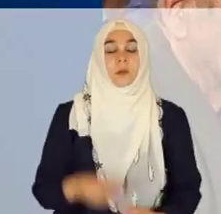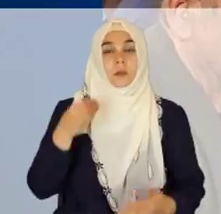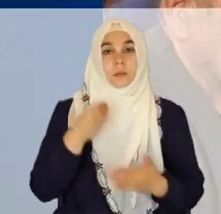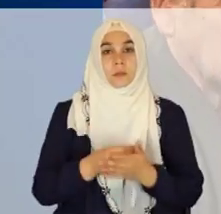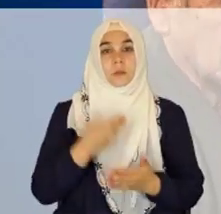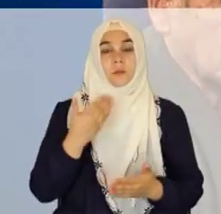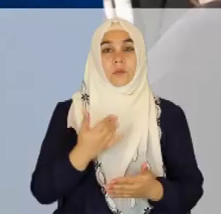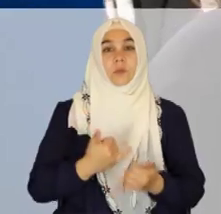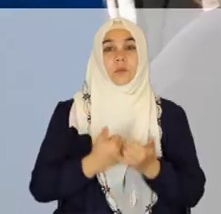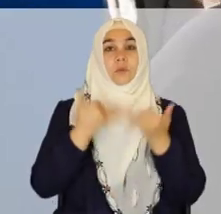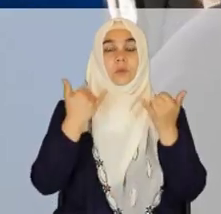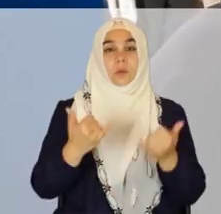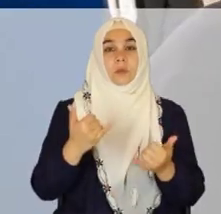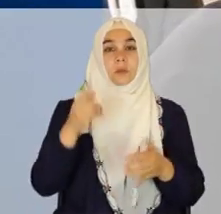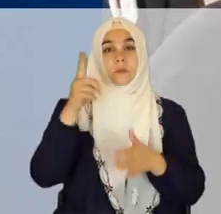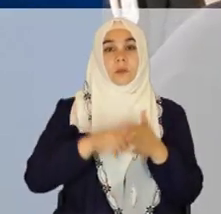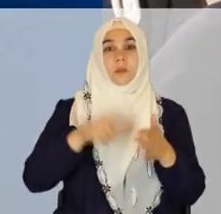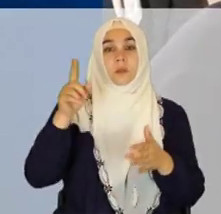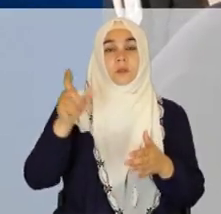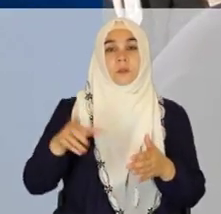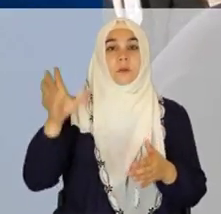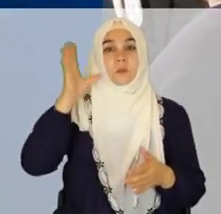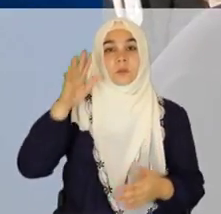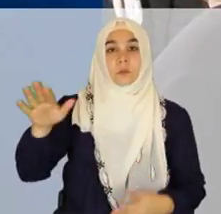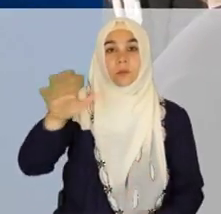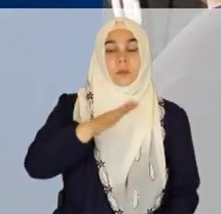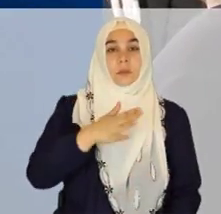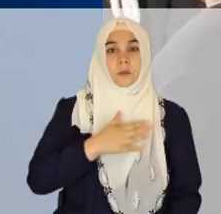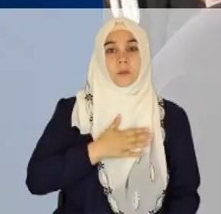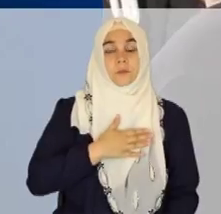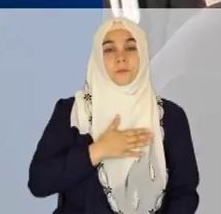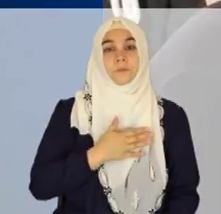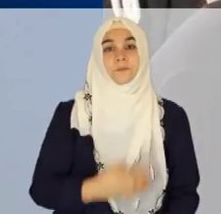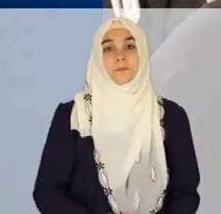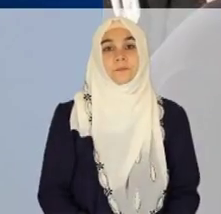عزيز ومحترم دين قرداشلارımız،